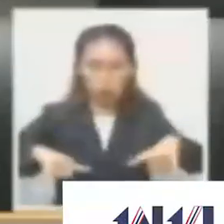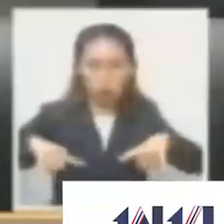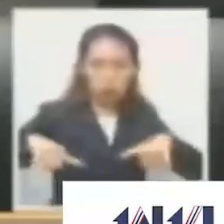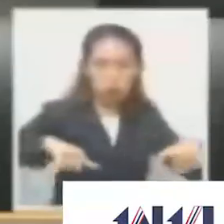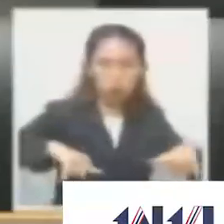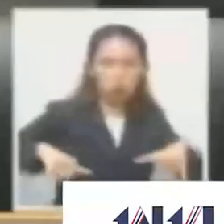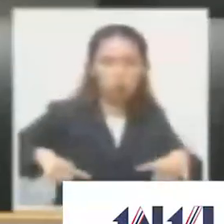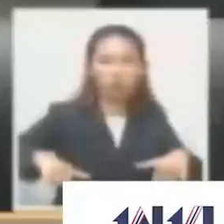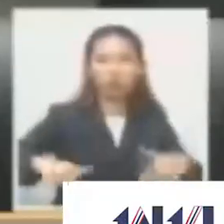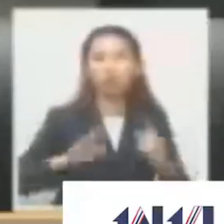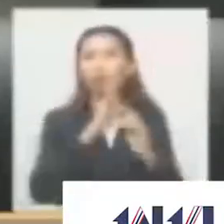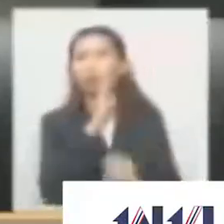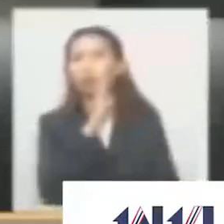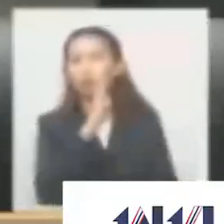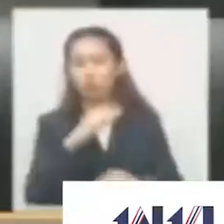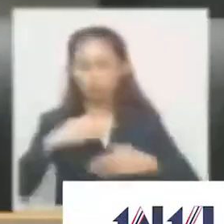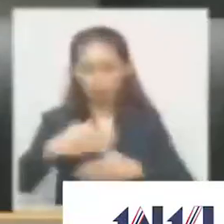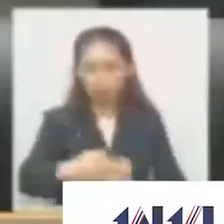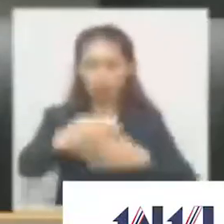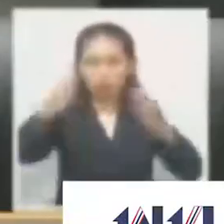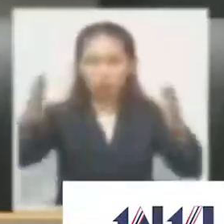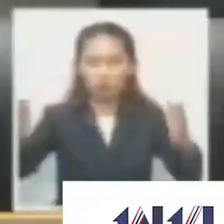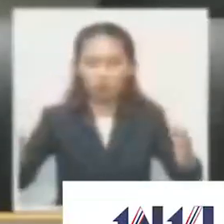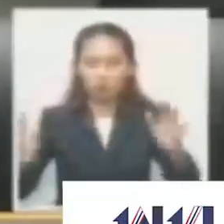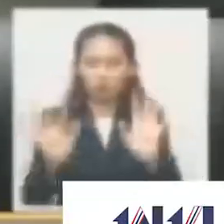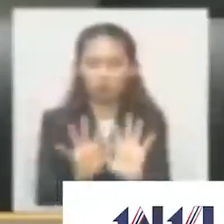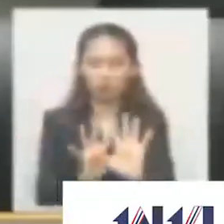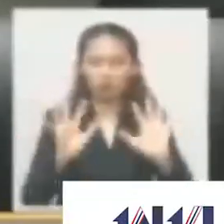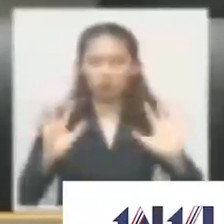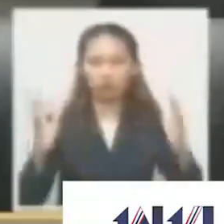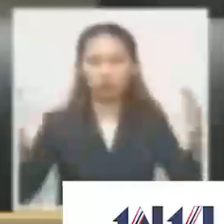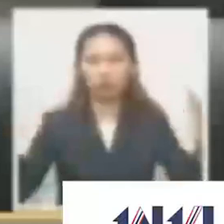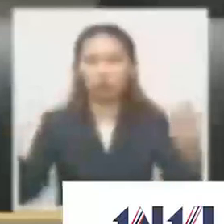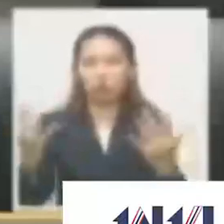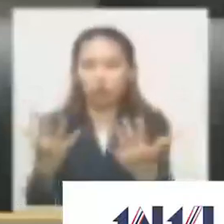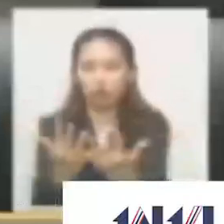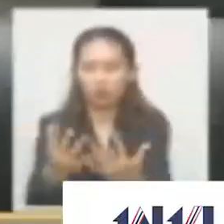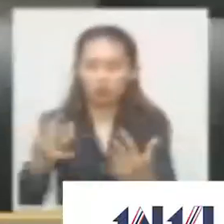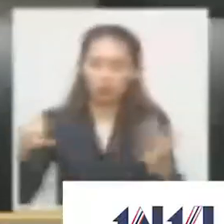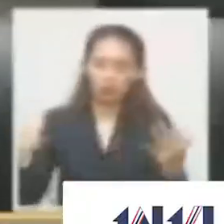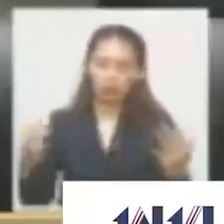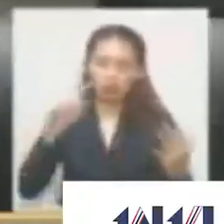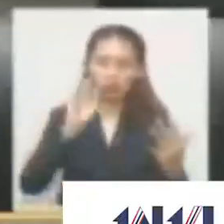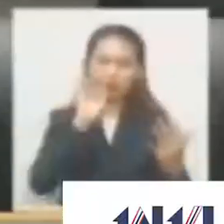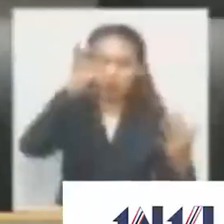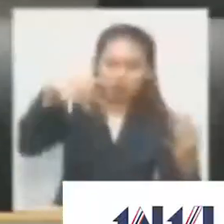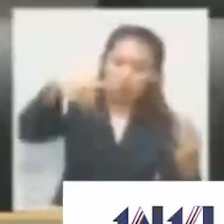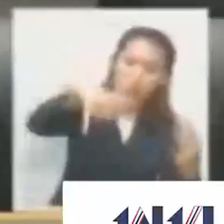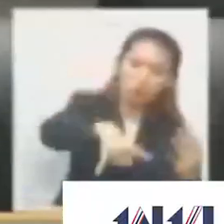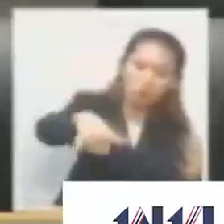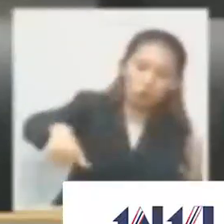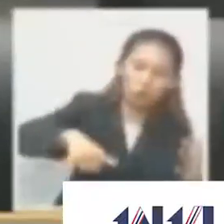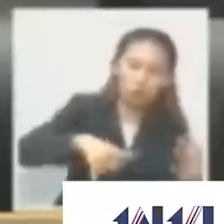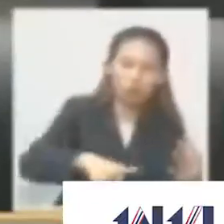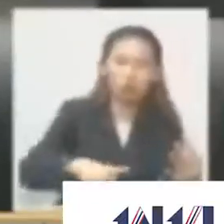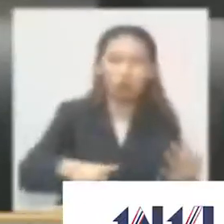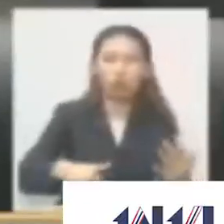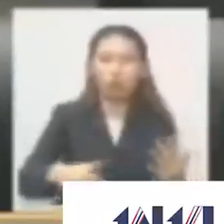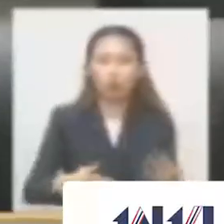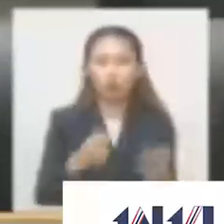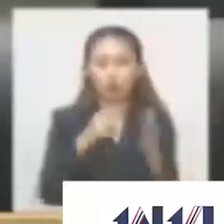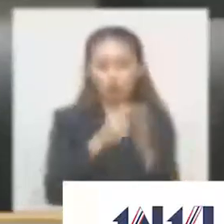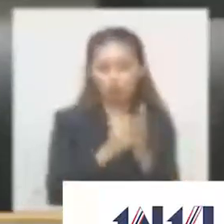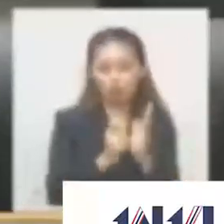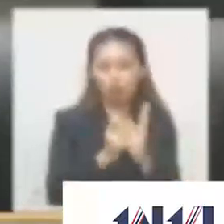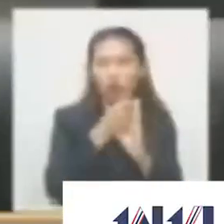แล้วเอาช้างอยู่ข้างในท่านสามารถจะทำเป็นอุทยานเป็นเรื่องการท่องเที่ยวได้นะครับเป็นอุทยานเพื่อการท่องเที่ยวได้สามาร